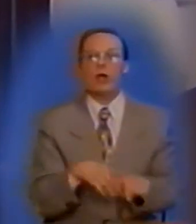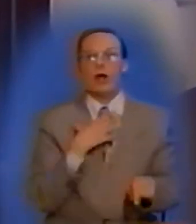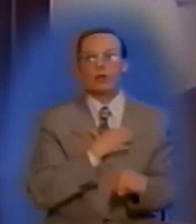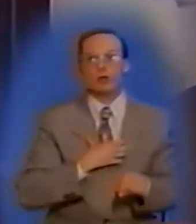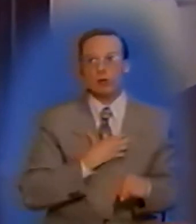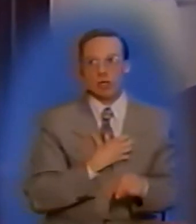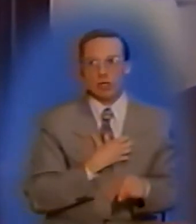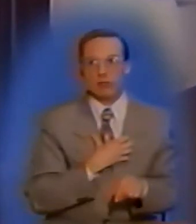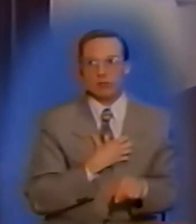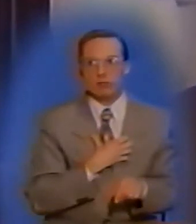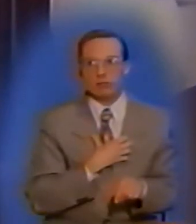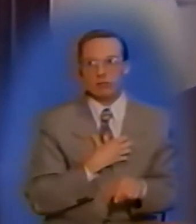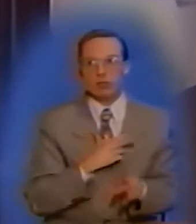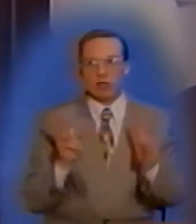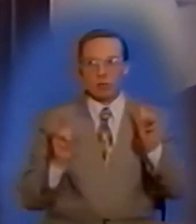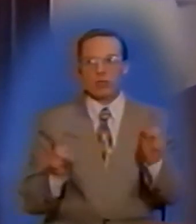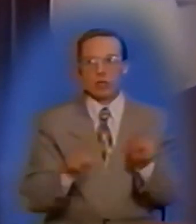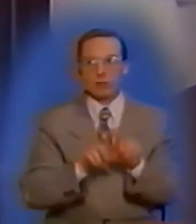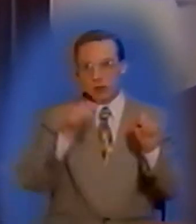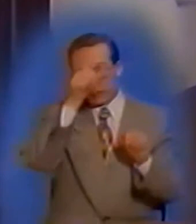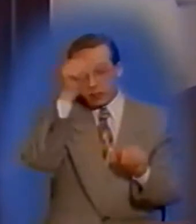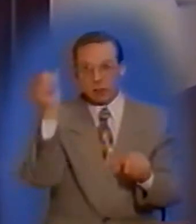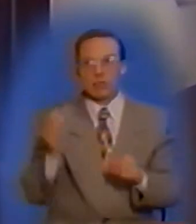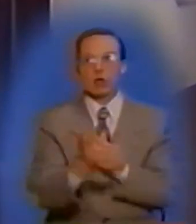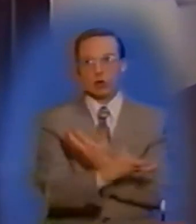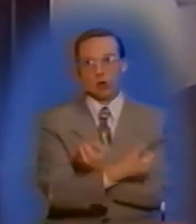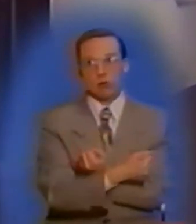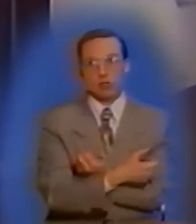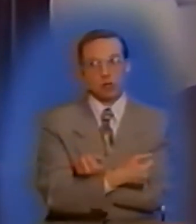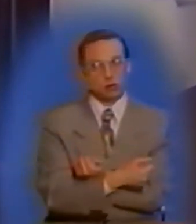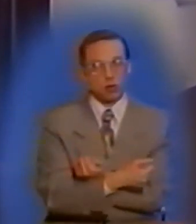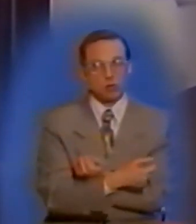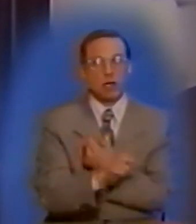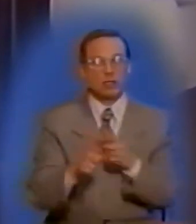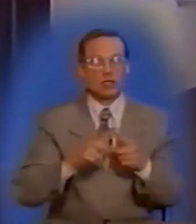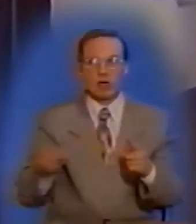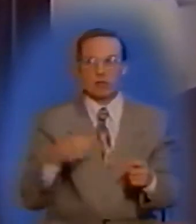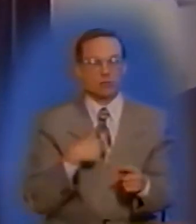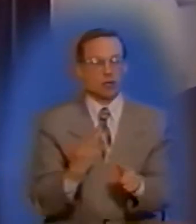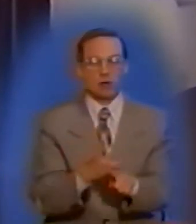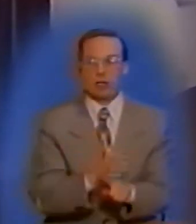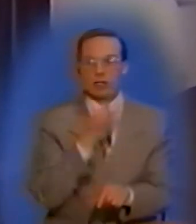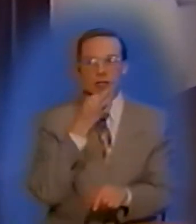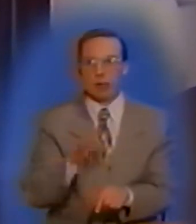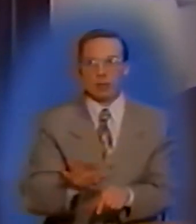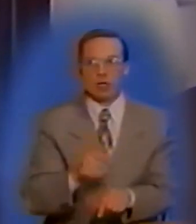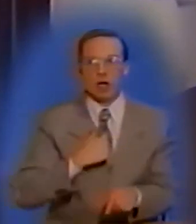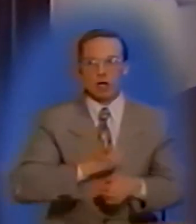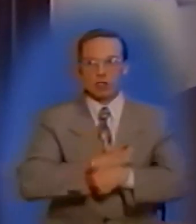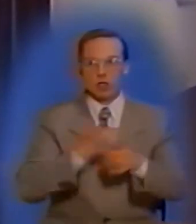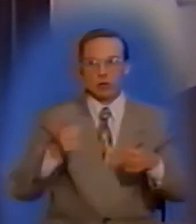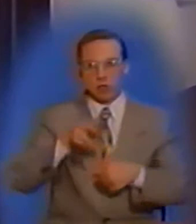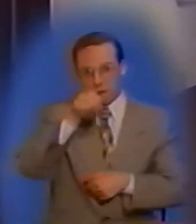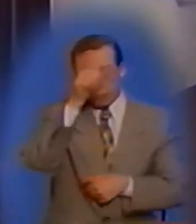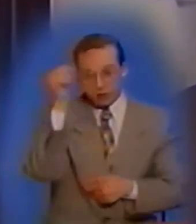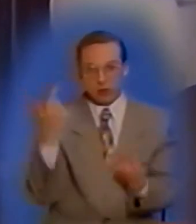tema, tai vadinamas homoseksualizmas, tas terminas man nepatinka, aš geriau tai